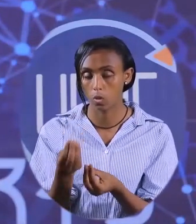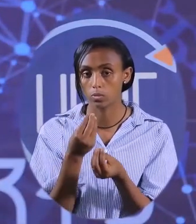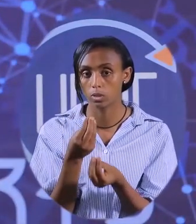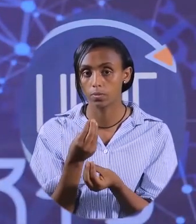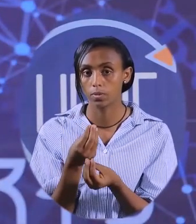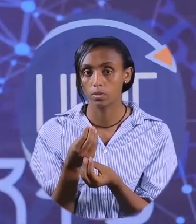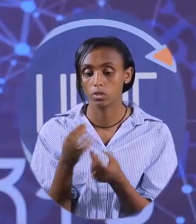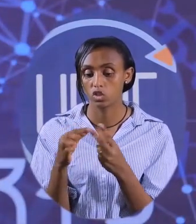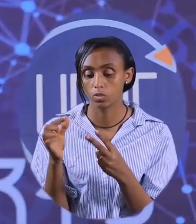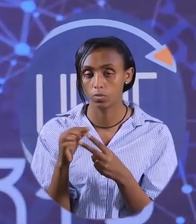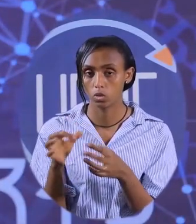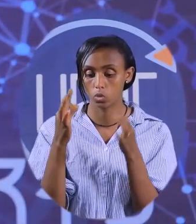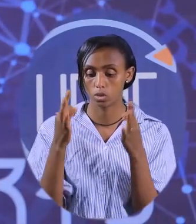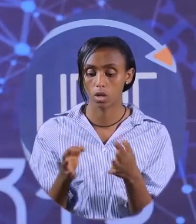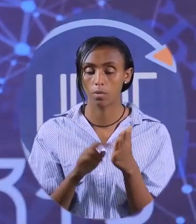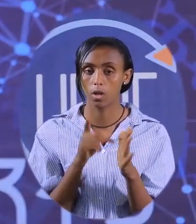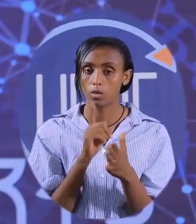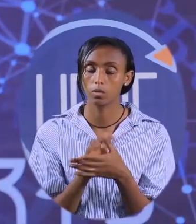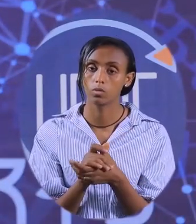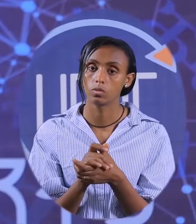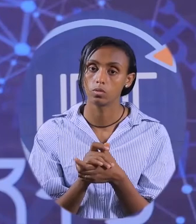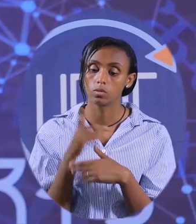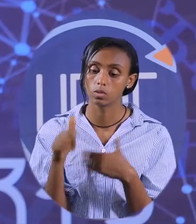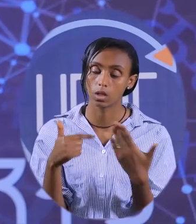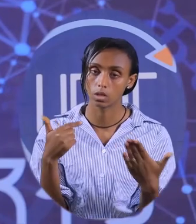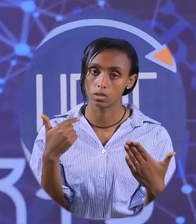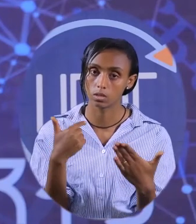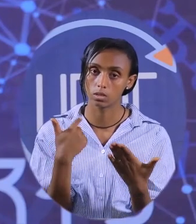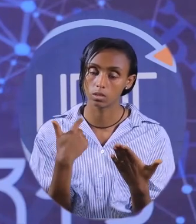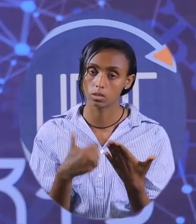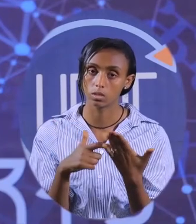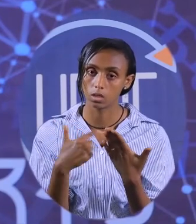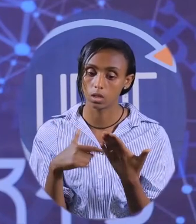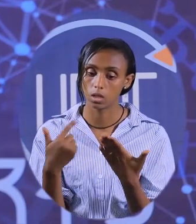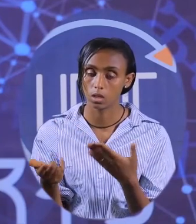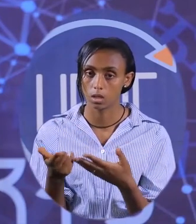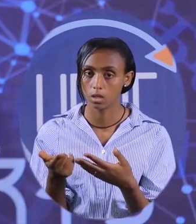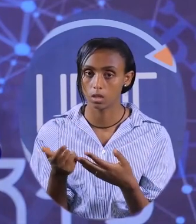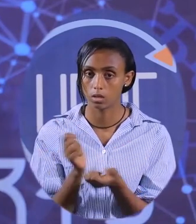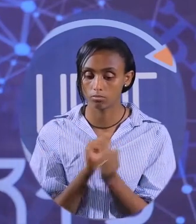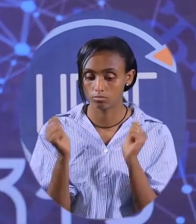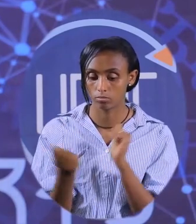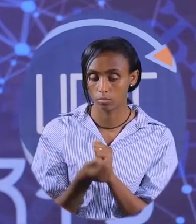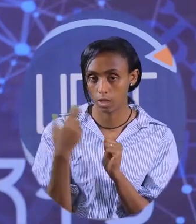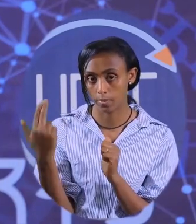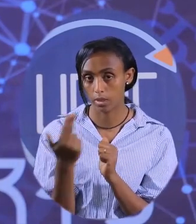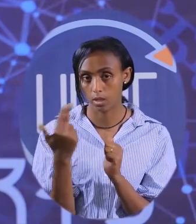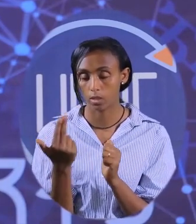ምግብ እንድንመርጥ ይወስኑናል ማለት ነው ስለዚህ ይሄ የዳይቨርሲቲውን